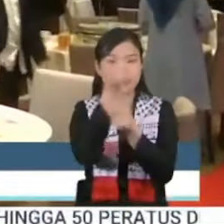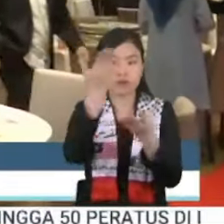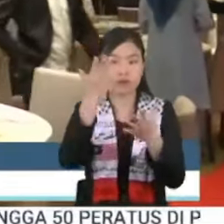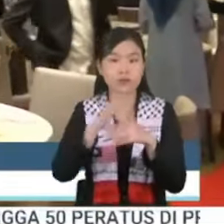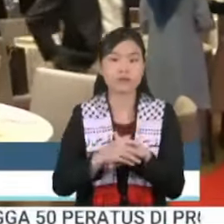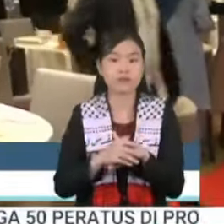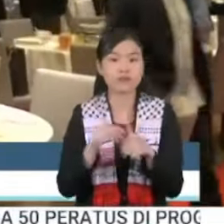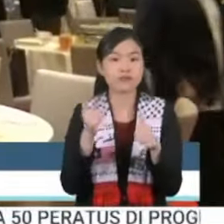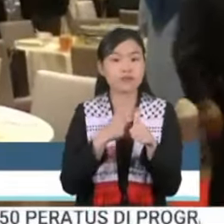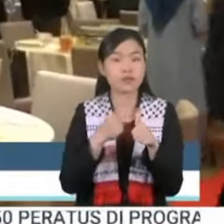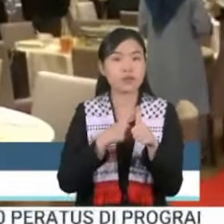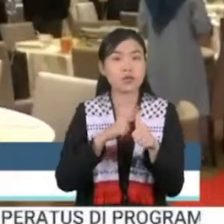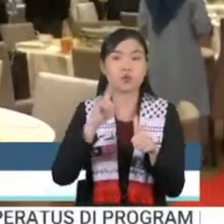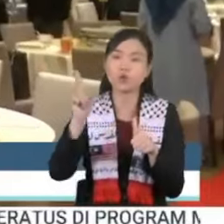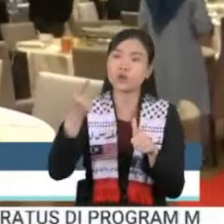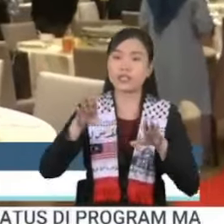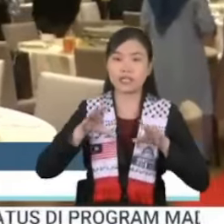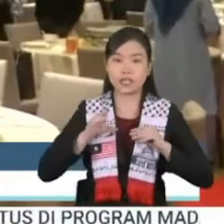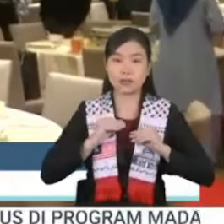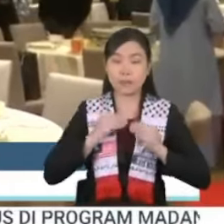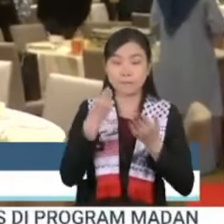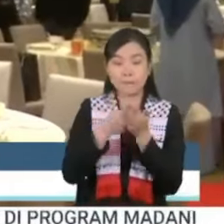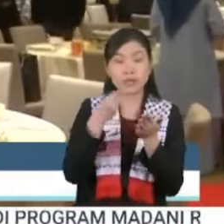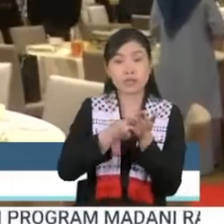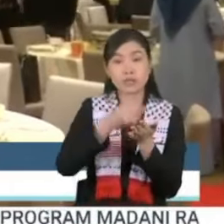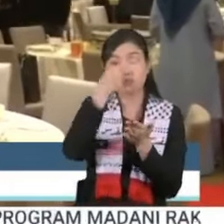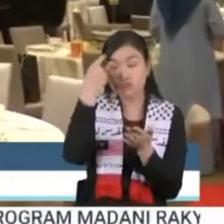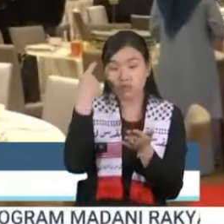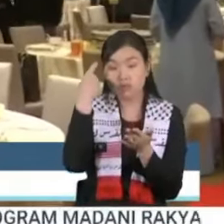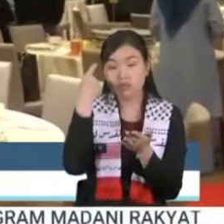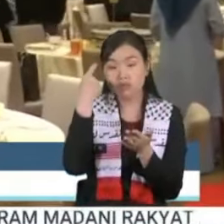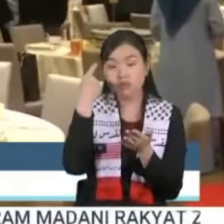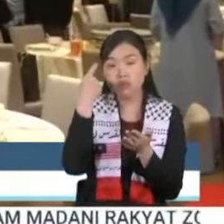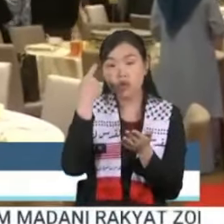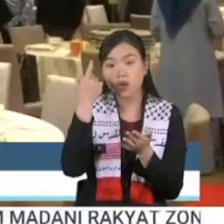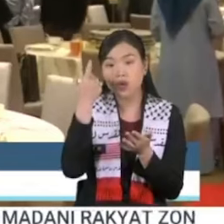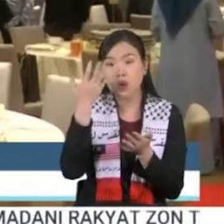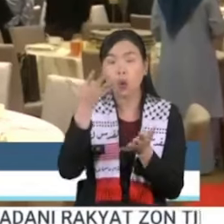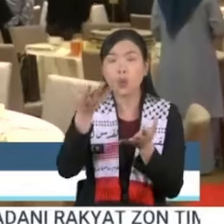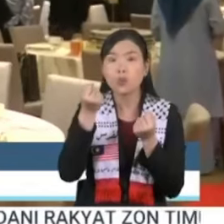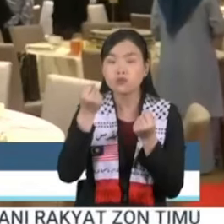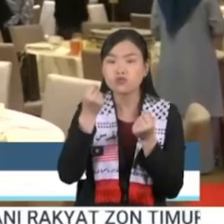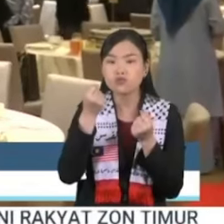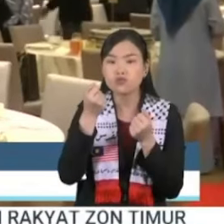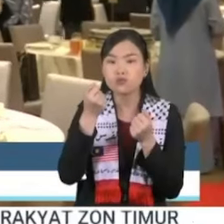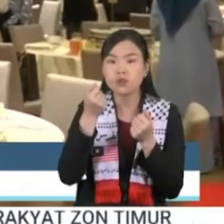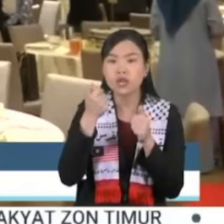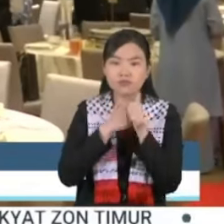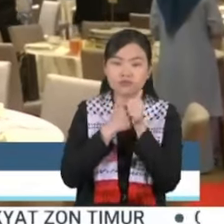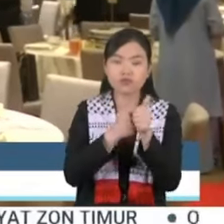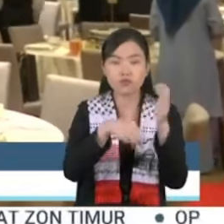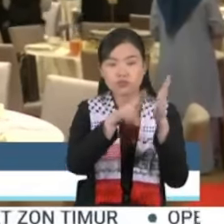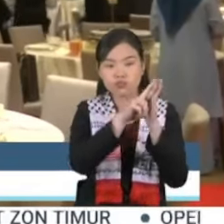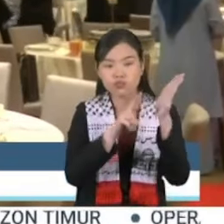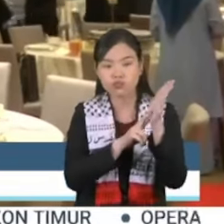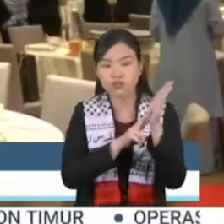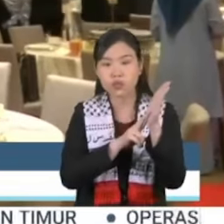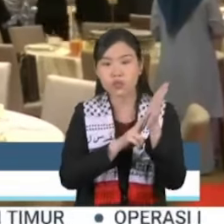pertama tadi kita kata kita hanya terima tunai saja sebab kita nak mengikut spek yang digariskan oleh Kementerian